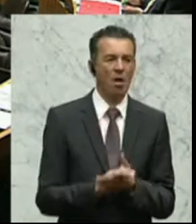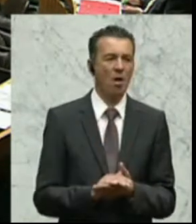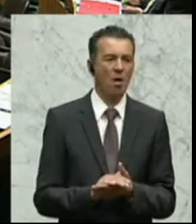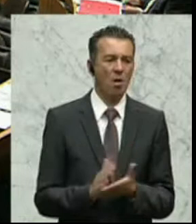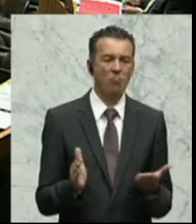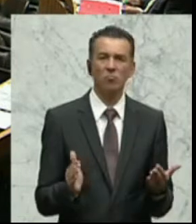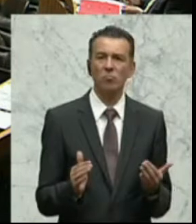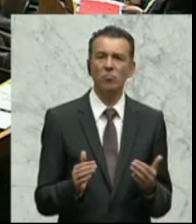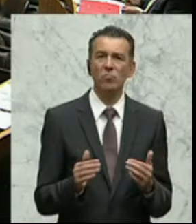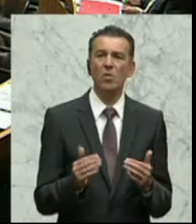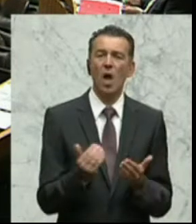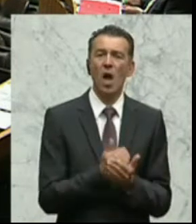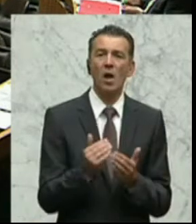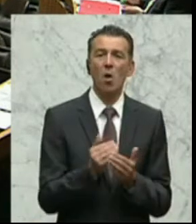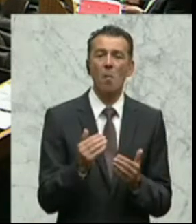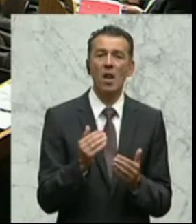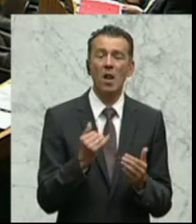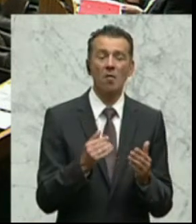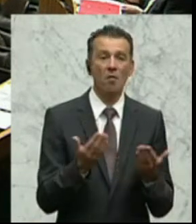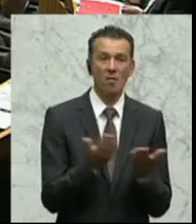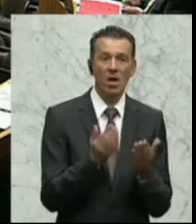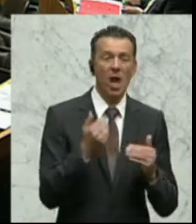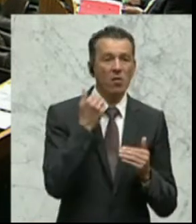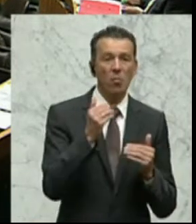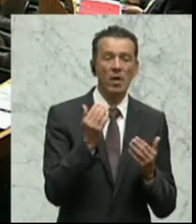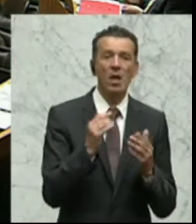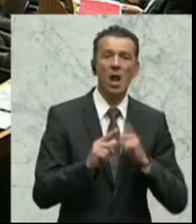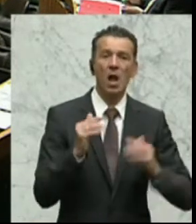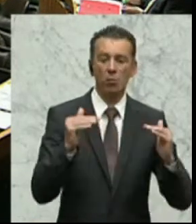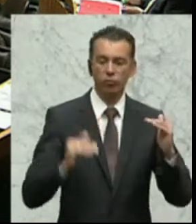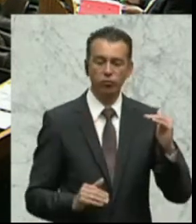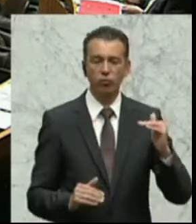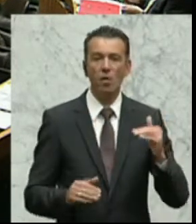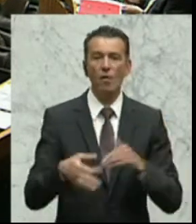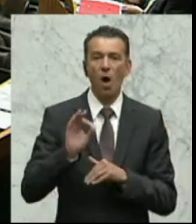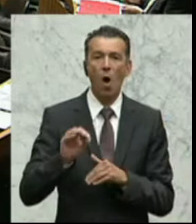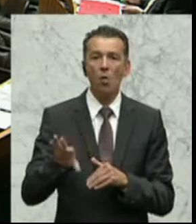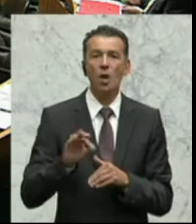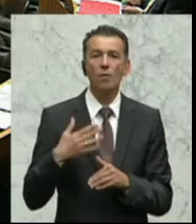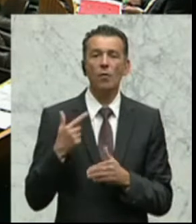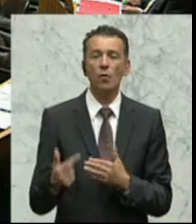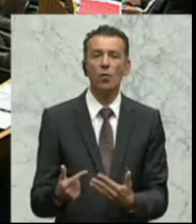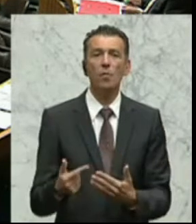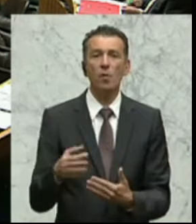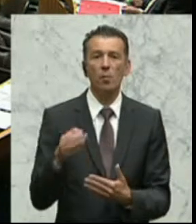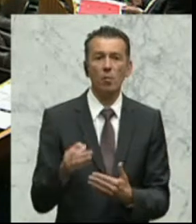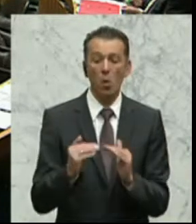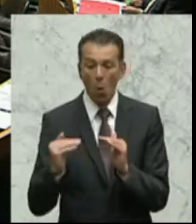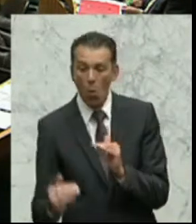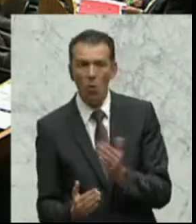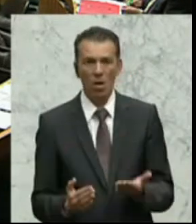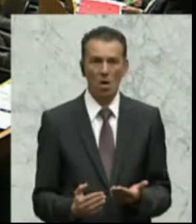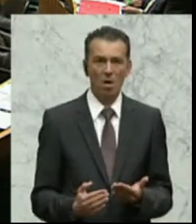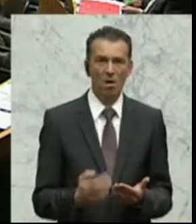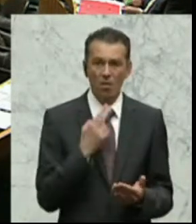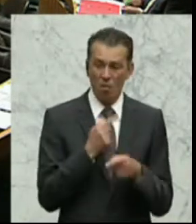noch jedes Jahr leider größer wird, sodass 75% aller Frauen noch weitaus unter dem Betrag liegen. Das heißt, Sie wollen denen